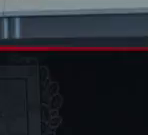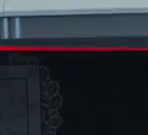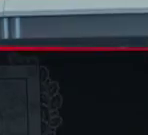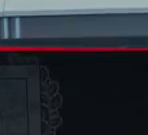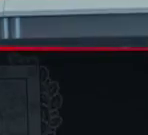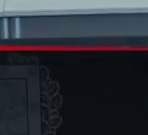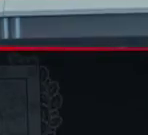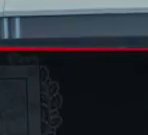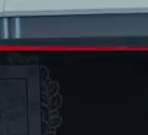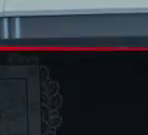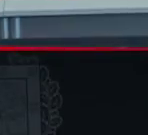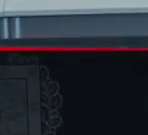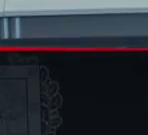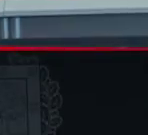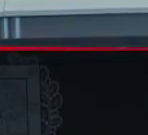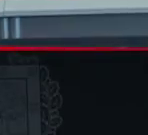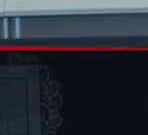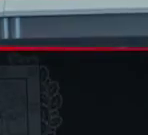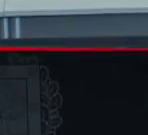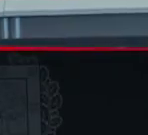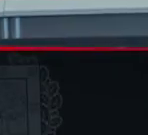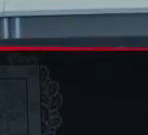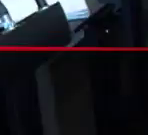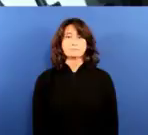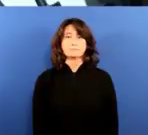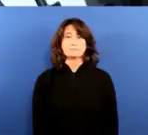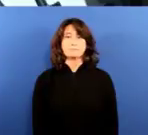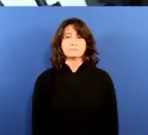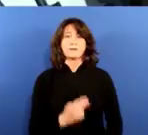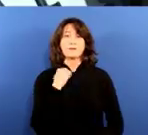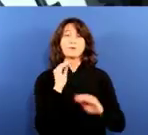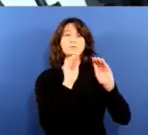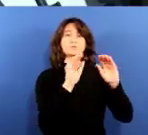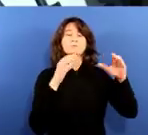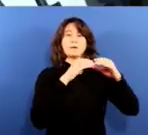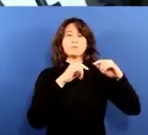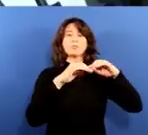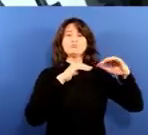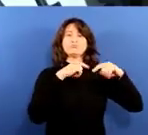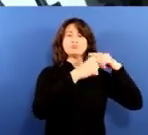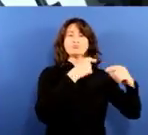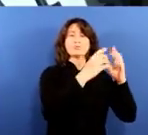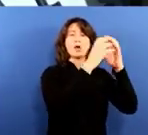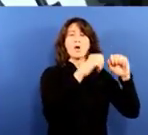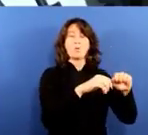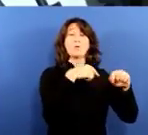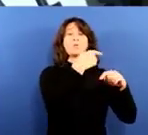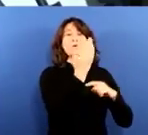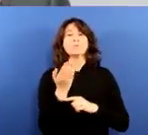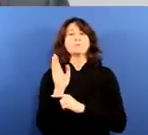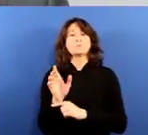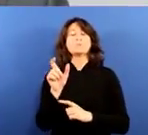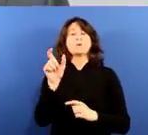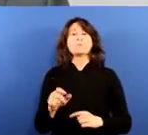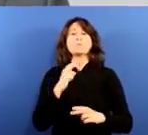Bizkaiko Foru Aldundiko bozeramailea Juan Maria Aburto Gobernu Kontseiluan hartutako erabakien berri eman du prentsaurrean. Lehenik eta behin, Aburtok jakinarazi du